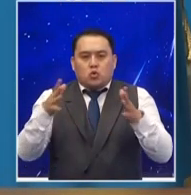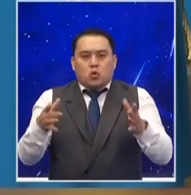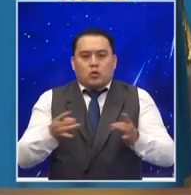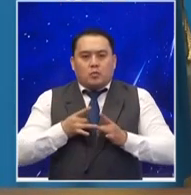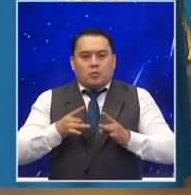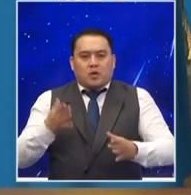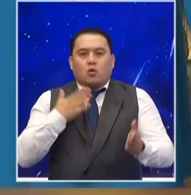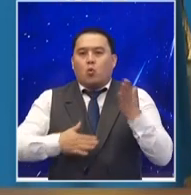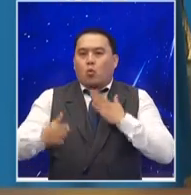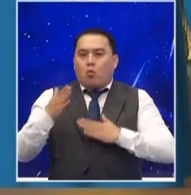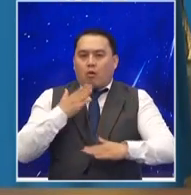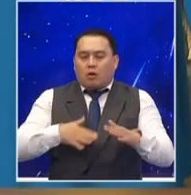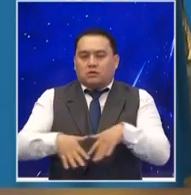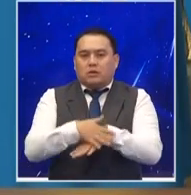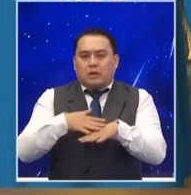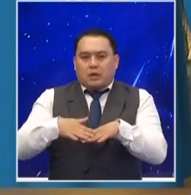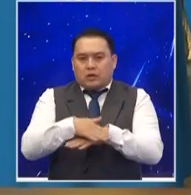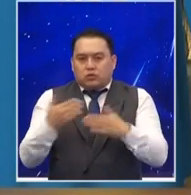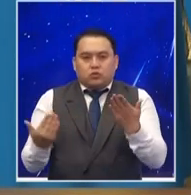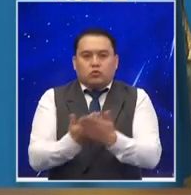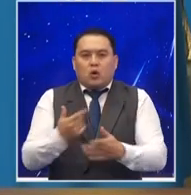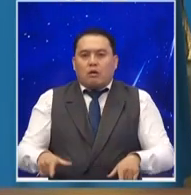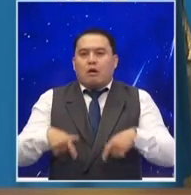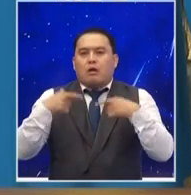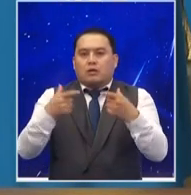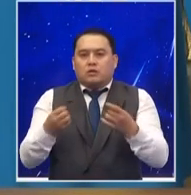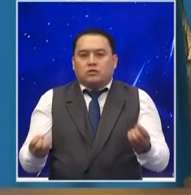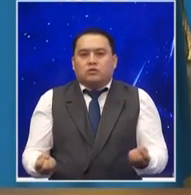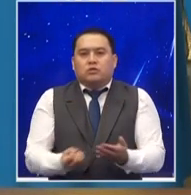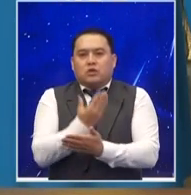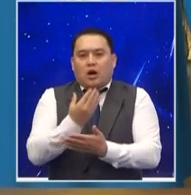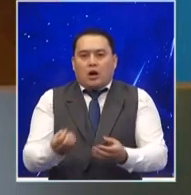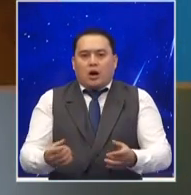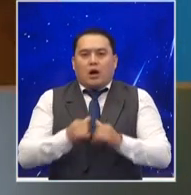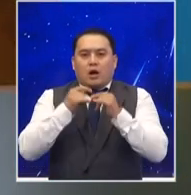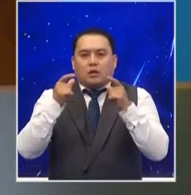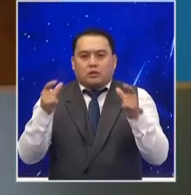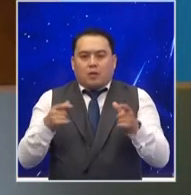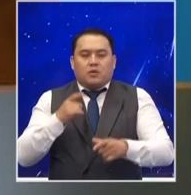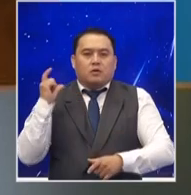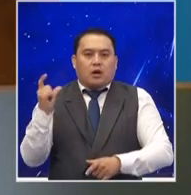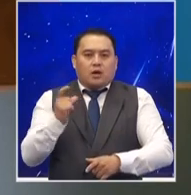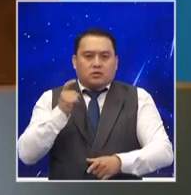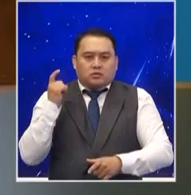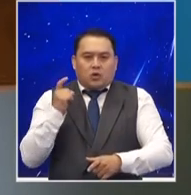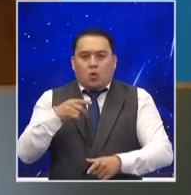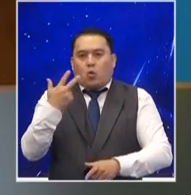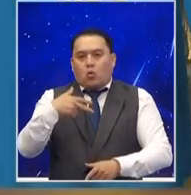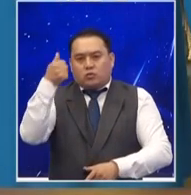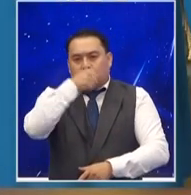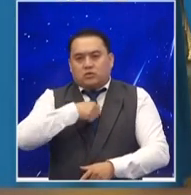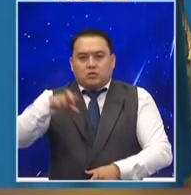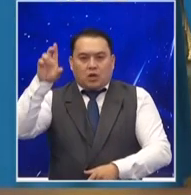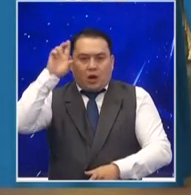зор қуаныш, еліміздің жаңа дәуірі, жарқын жетістіктеріміздің жаңа кезеңі. Қазақстанды өркениетті 30 елдің